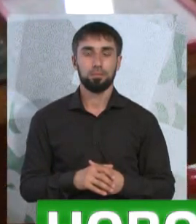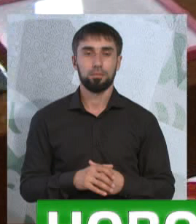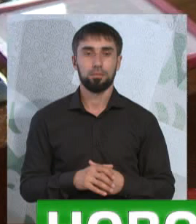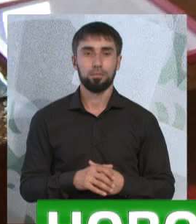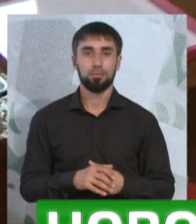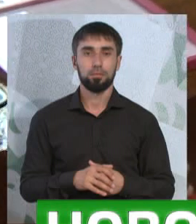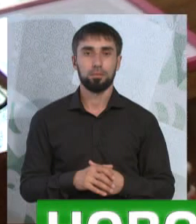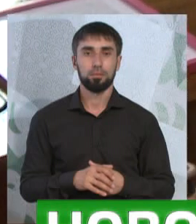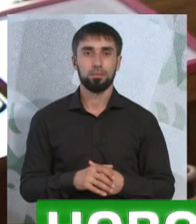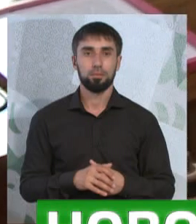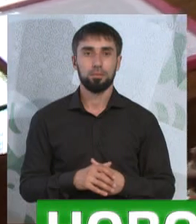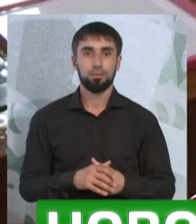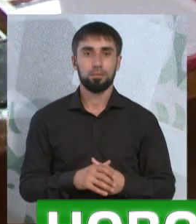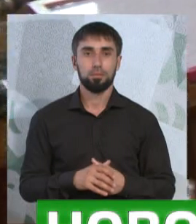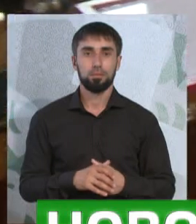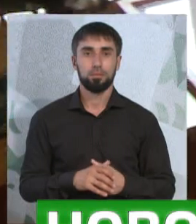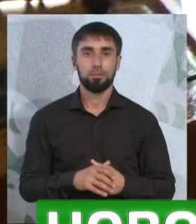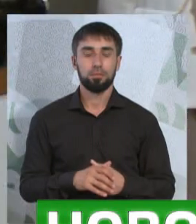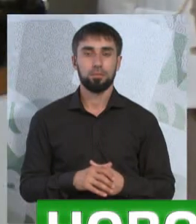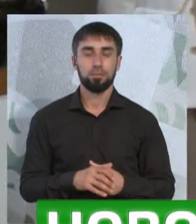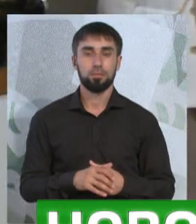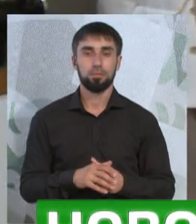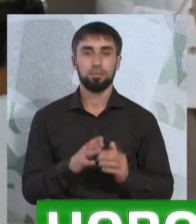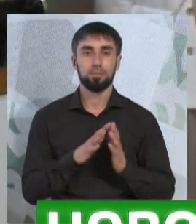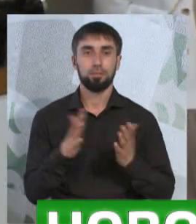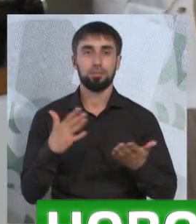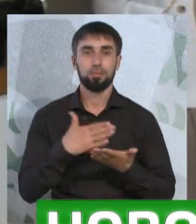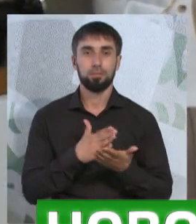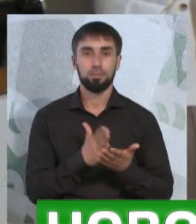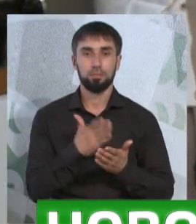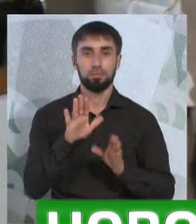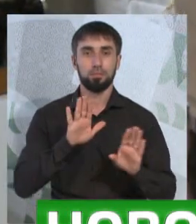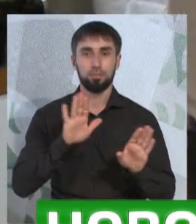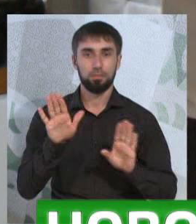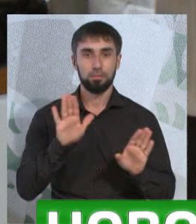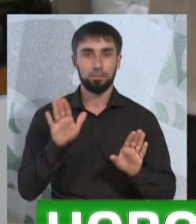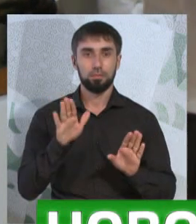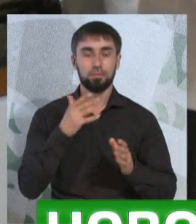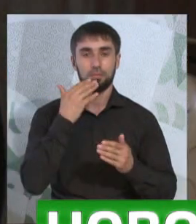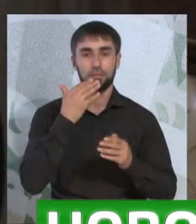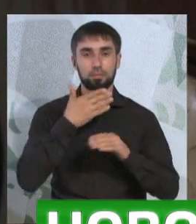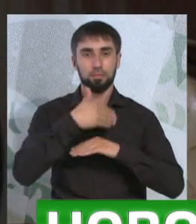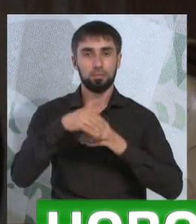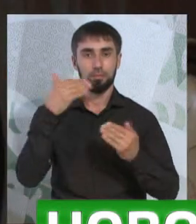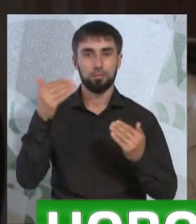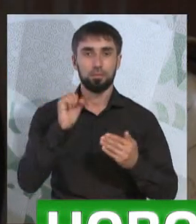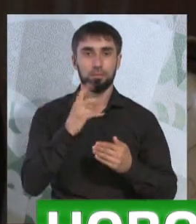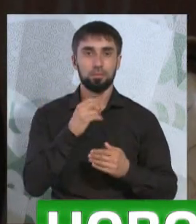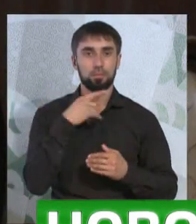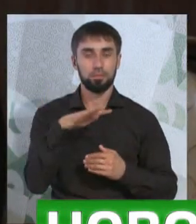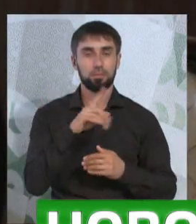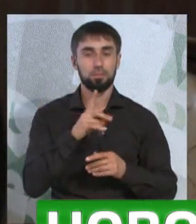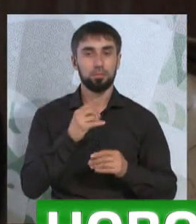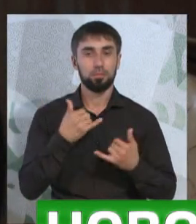лапка. Надо бы заправить ниточками. Но большая часть экспоната выставки все же заграничные образцы, а не отечественные. То